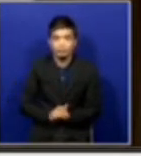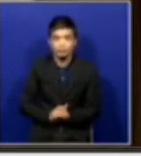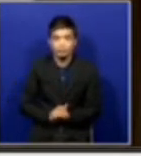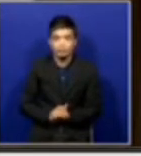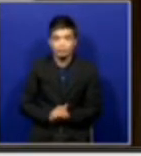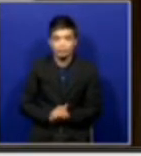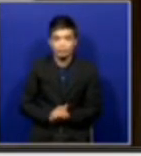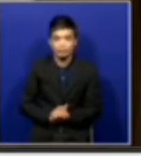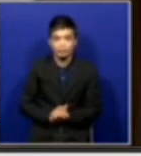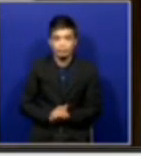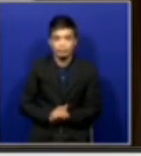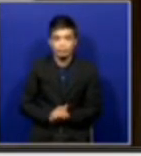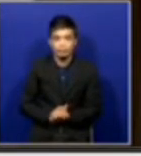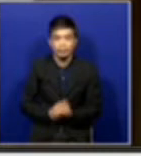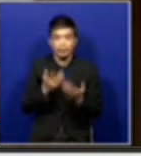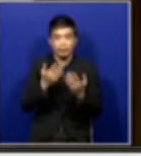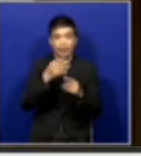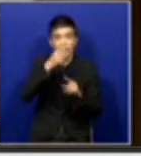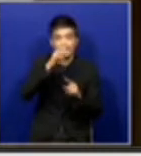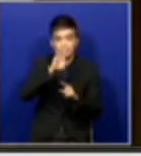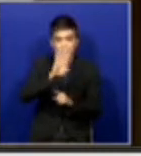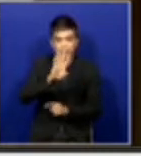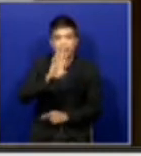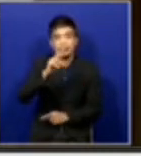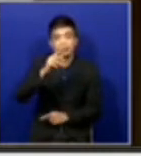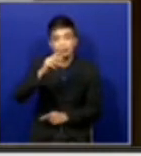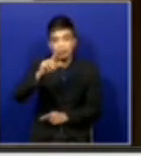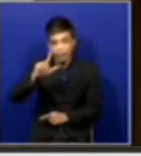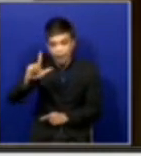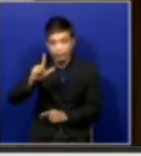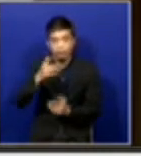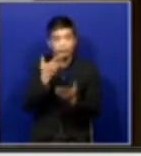แต่อีก4ล้านเนี่ยท่านเอาไปทำอะไรเ